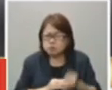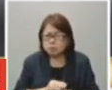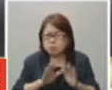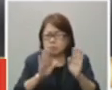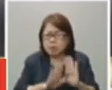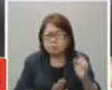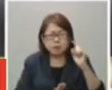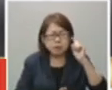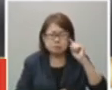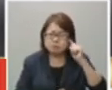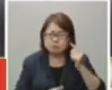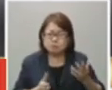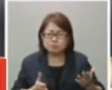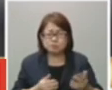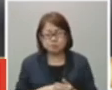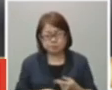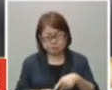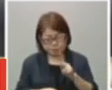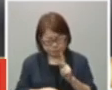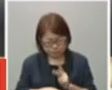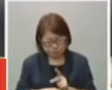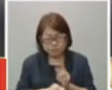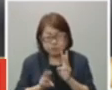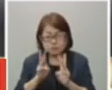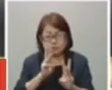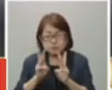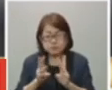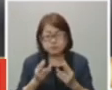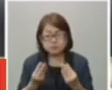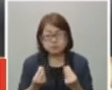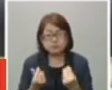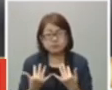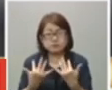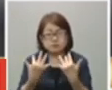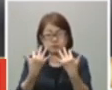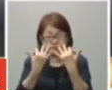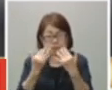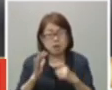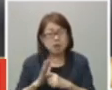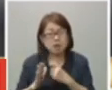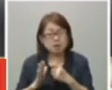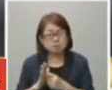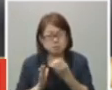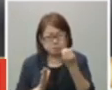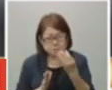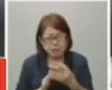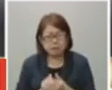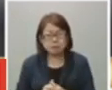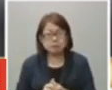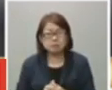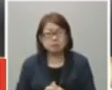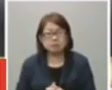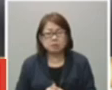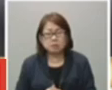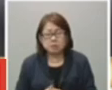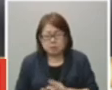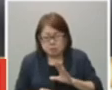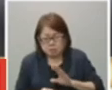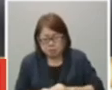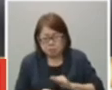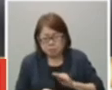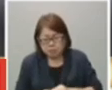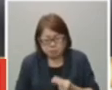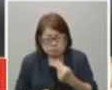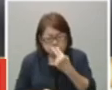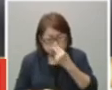ท่านประธานที่เคารพครับฝุ่นพิษเป็นสาเหตุสำคัญครับในการฆาตกรรมผ่อนส่งพี่น้องคนไท